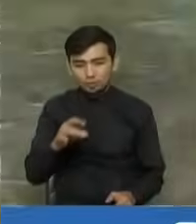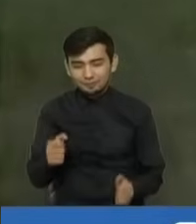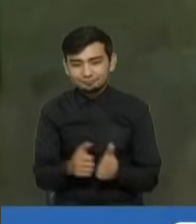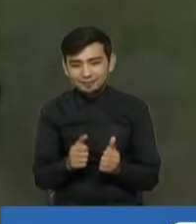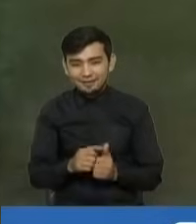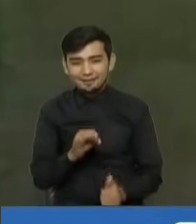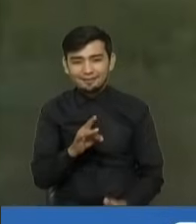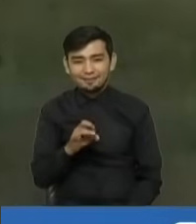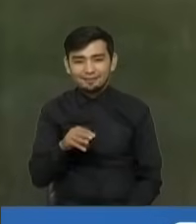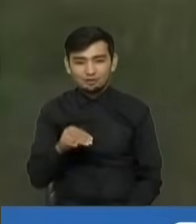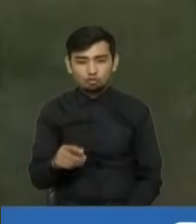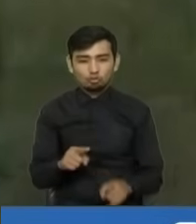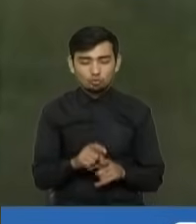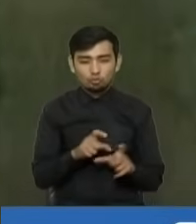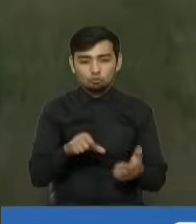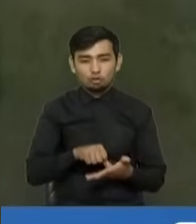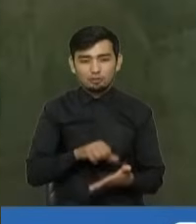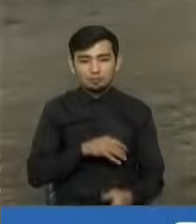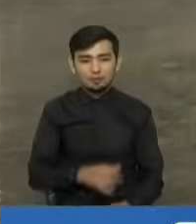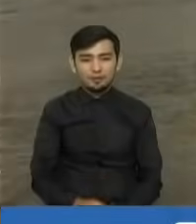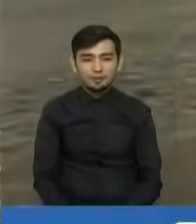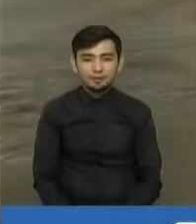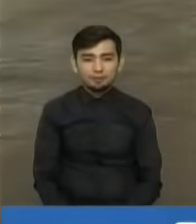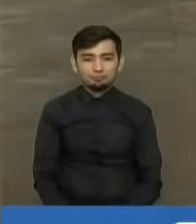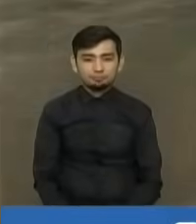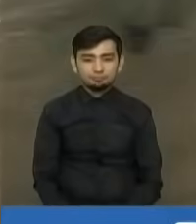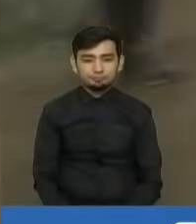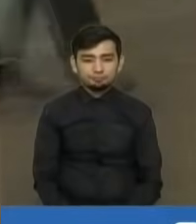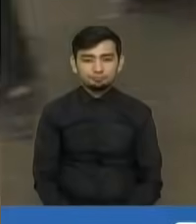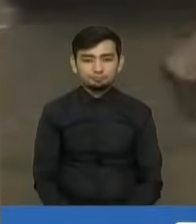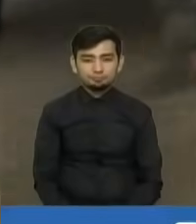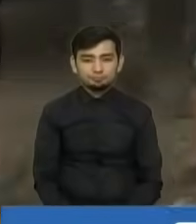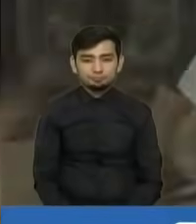Иртыша жена рослых информбюро восточно-казахстанская область